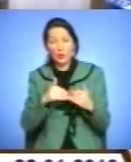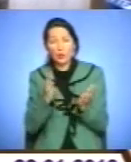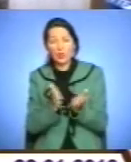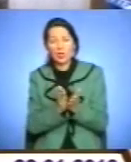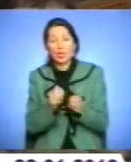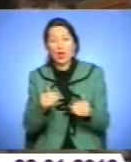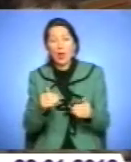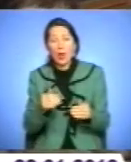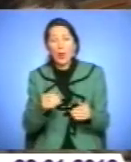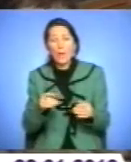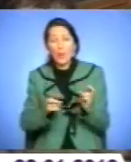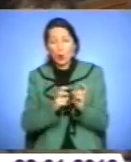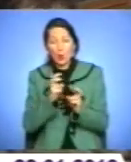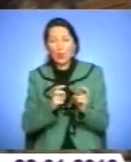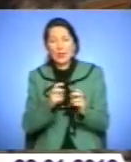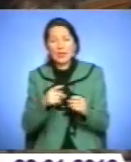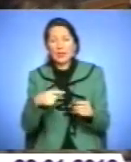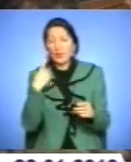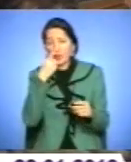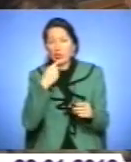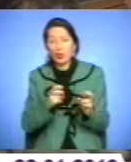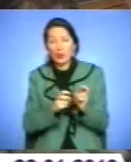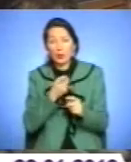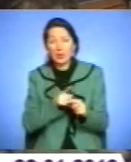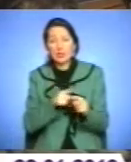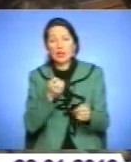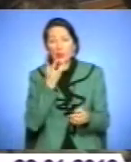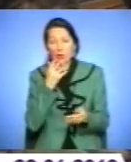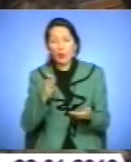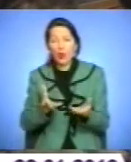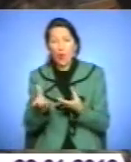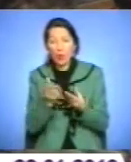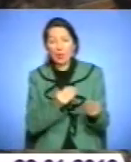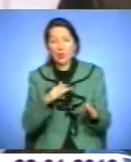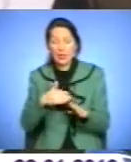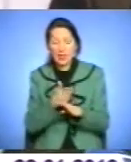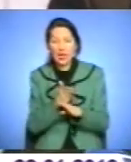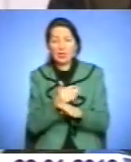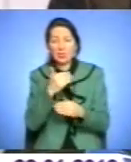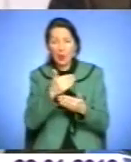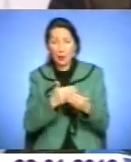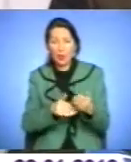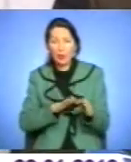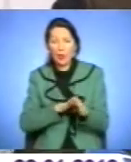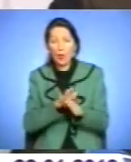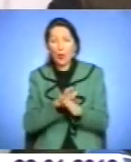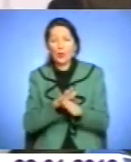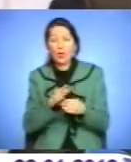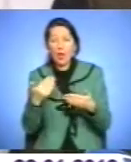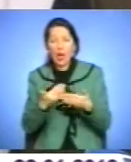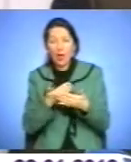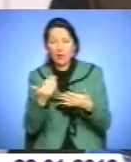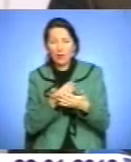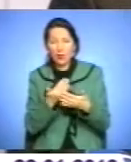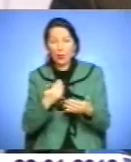власного виробництва. А це певною мірою позитивно вплинуло на якісне програмне наповнення ефіру. Якщо мені так здавалося